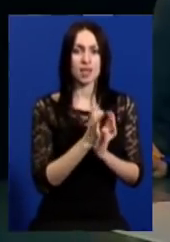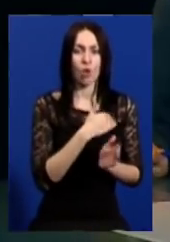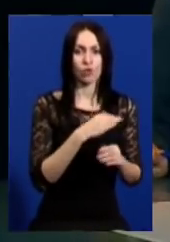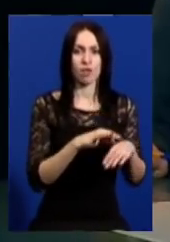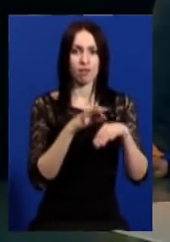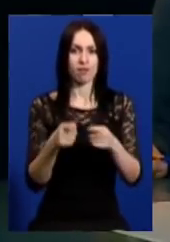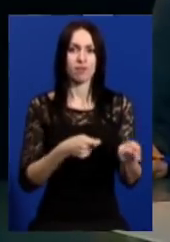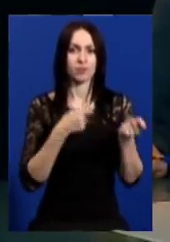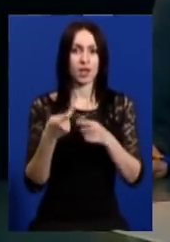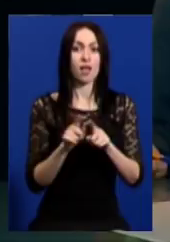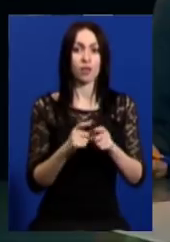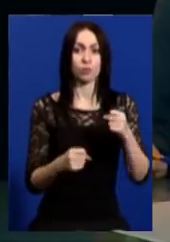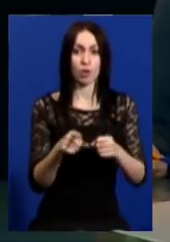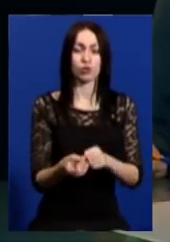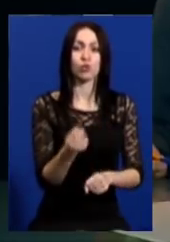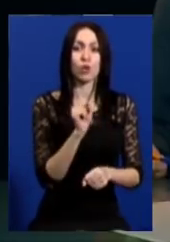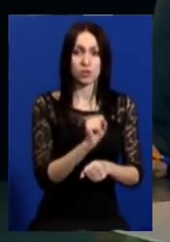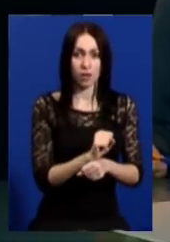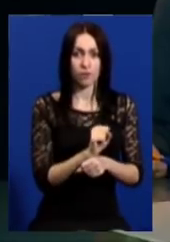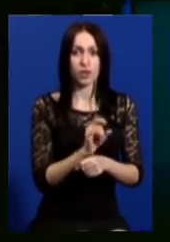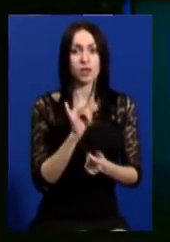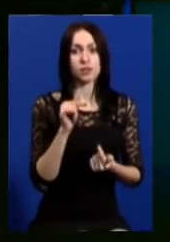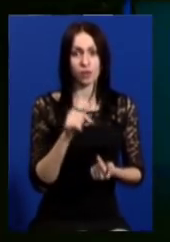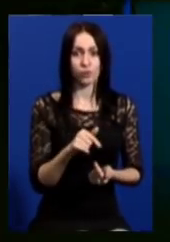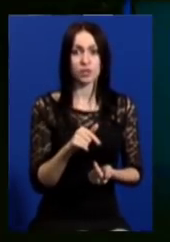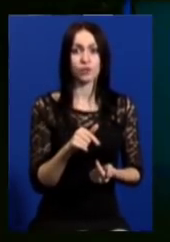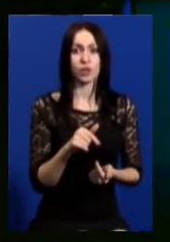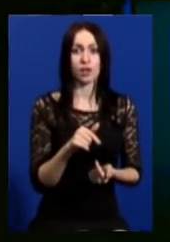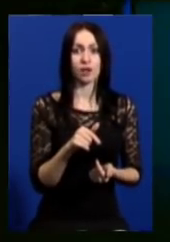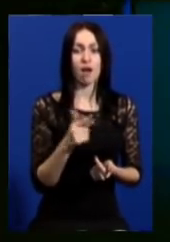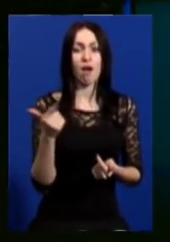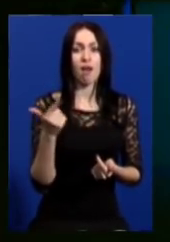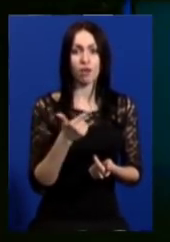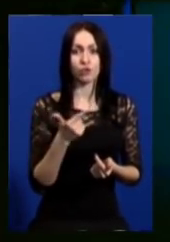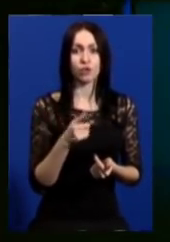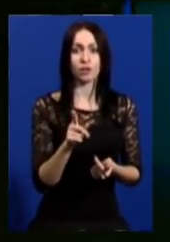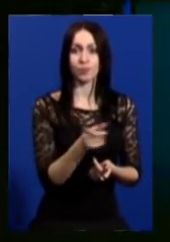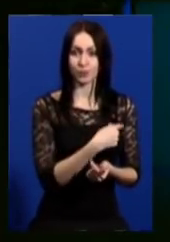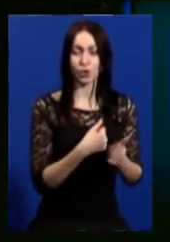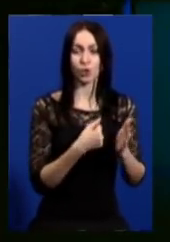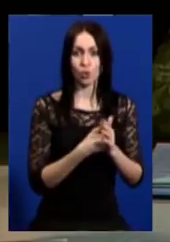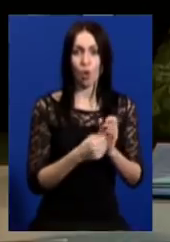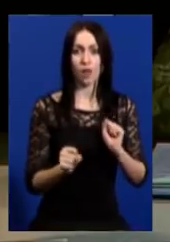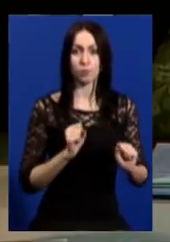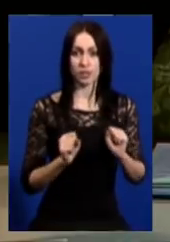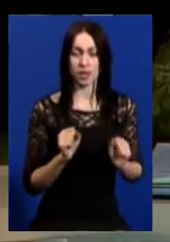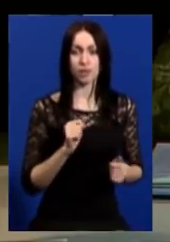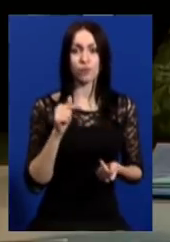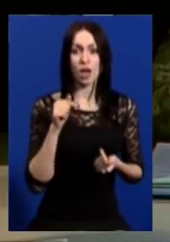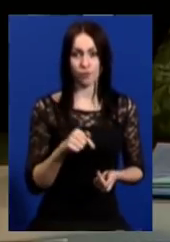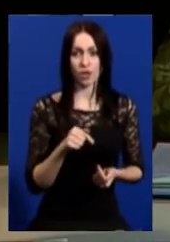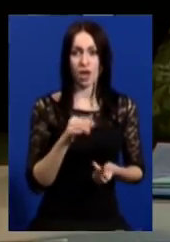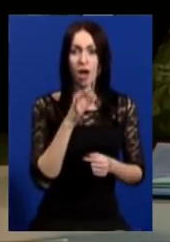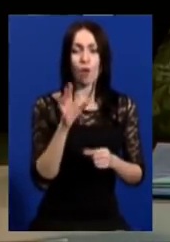транспортний засіб було затримано, відповідно, громадян притягнуто до адміністративної відповідальності. Це